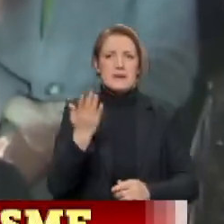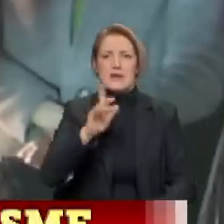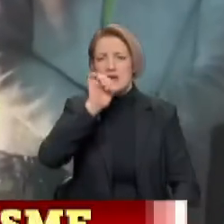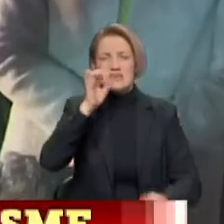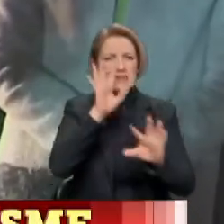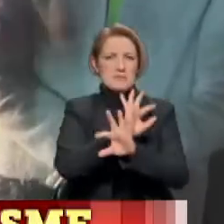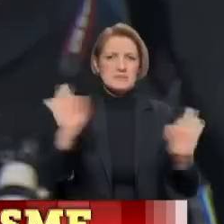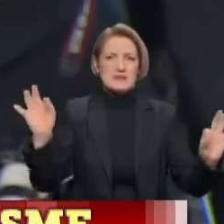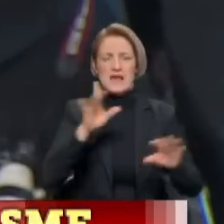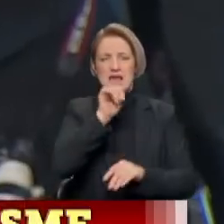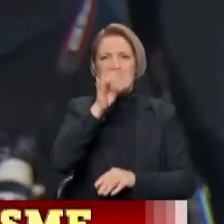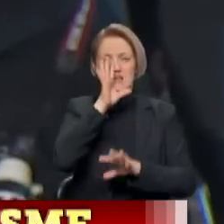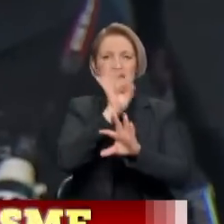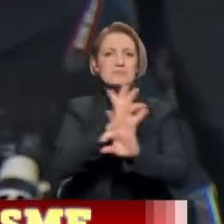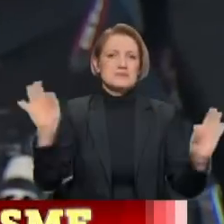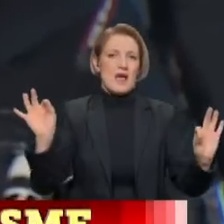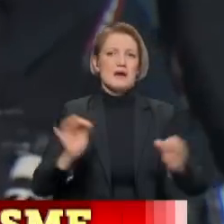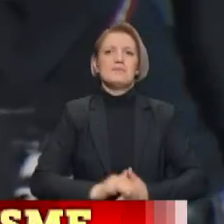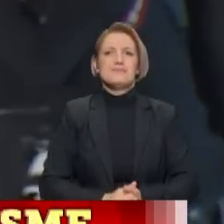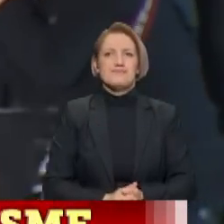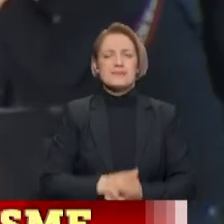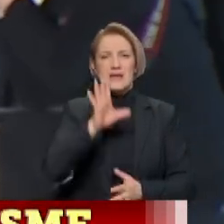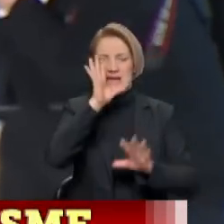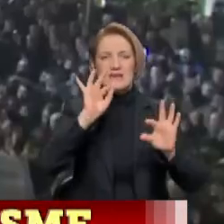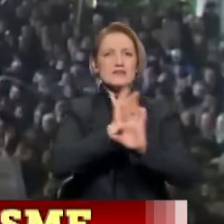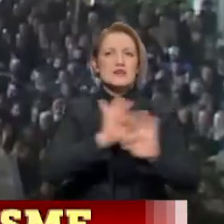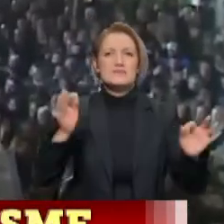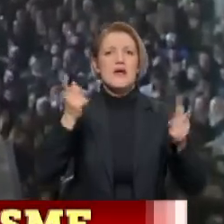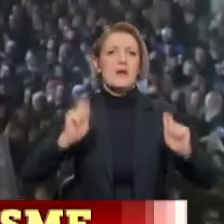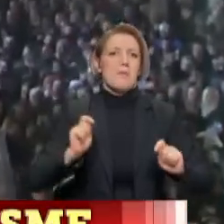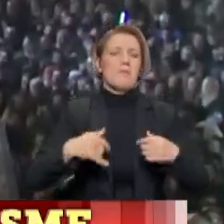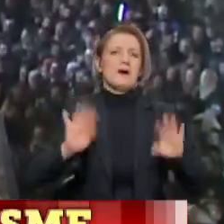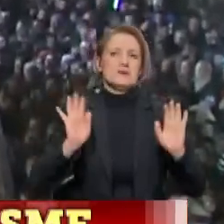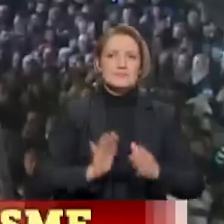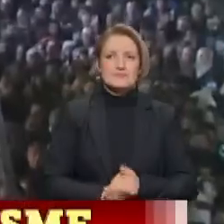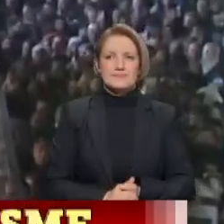Hiç kimse, hiç kimse, hiç kimse vuramaz.